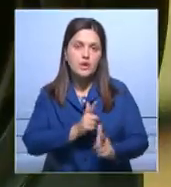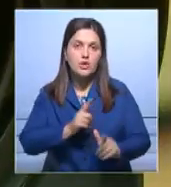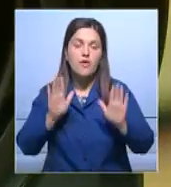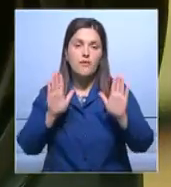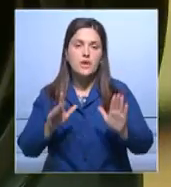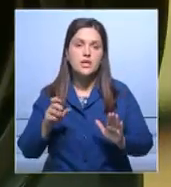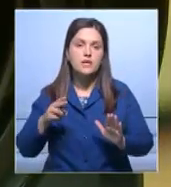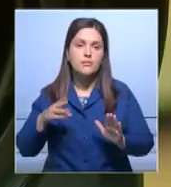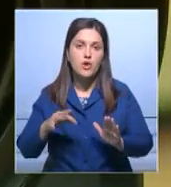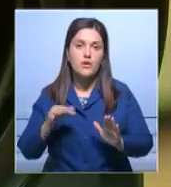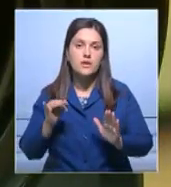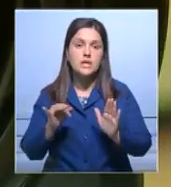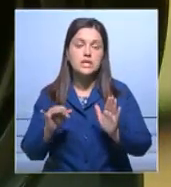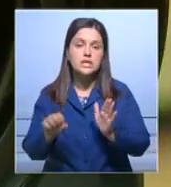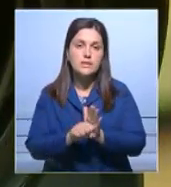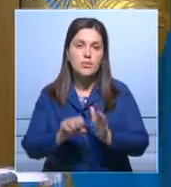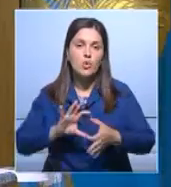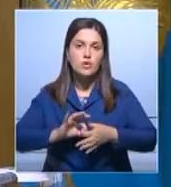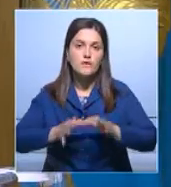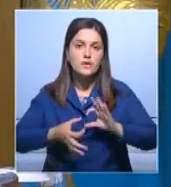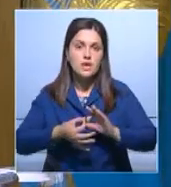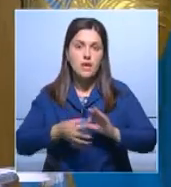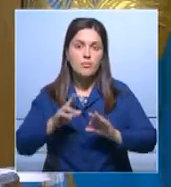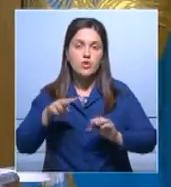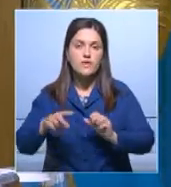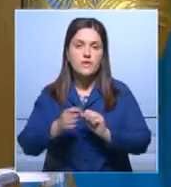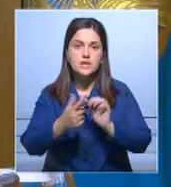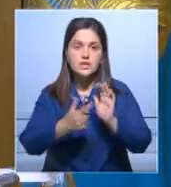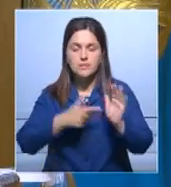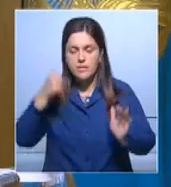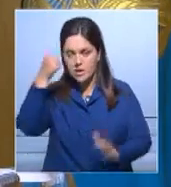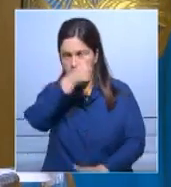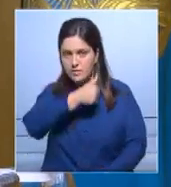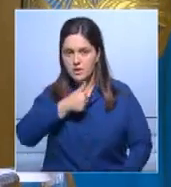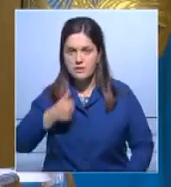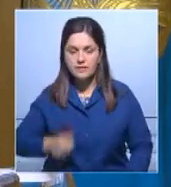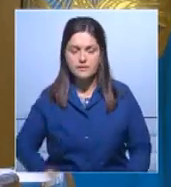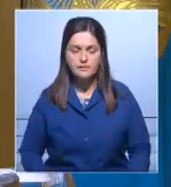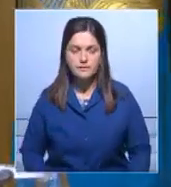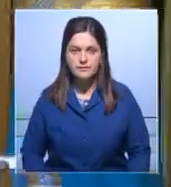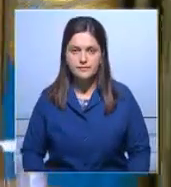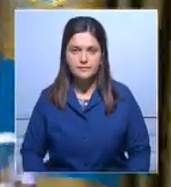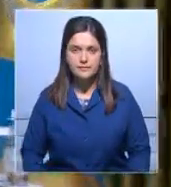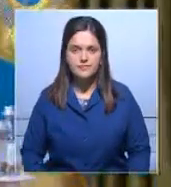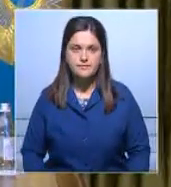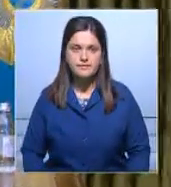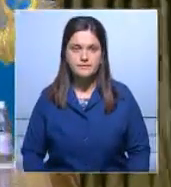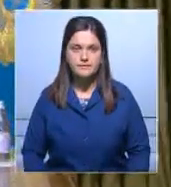к выставке «Экспо» и зимней универсиаде, которые пройдут в 2017 году.